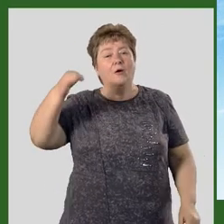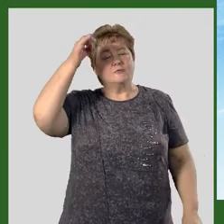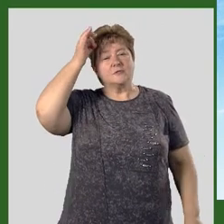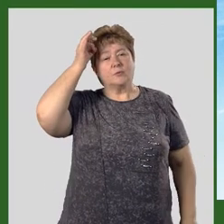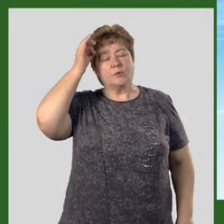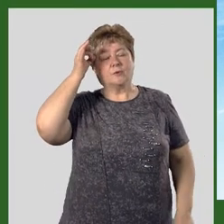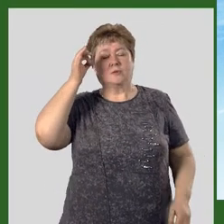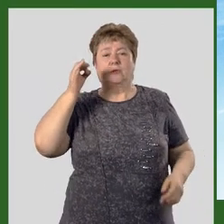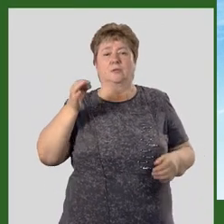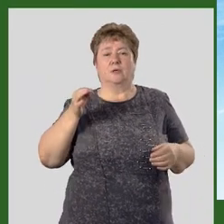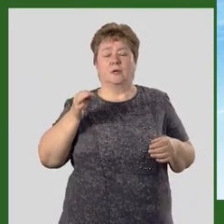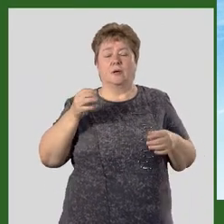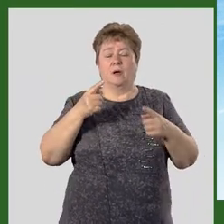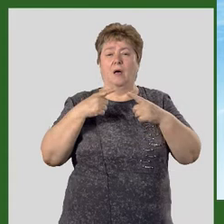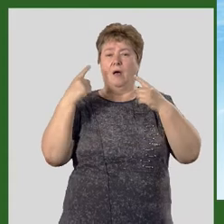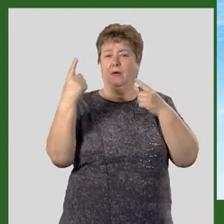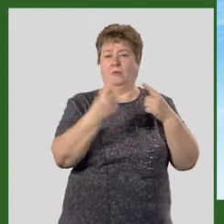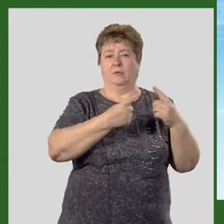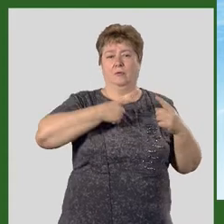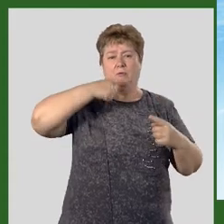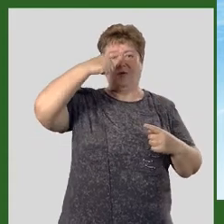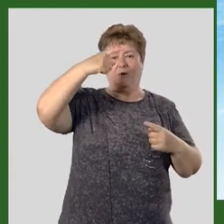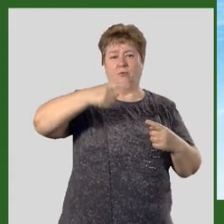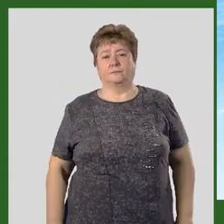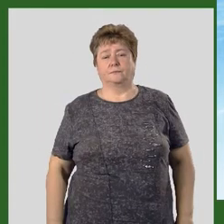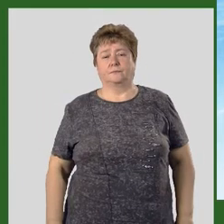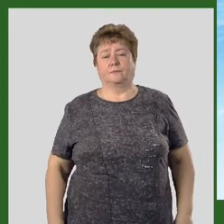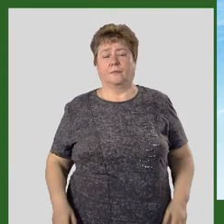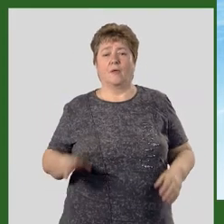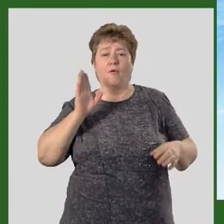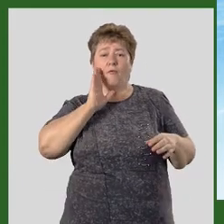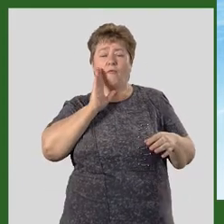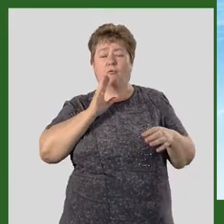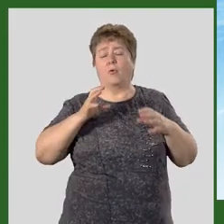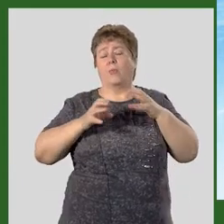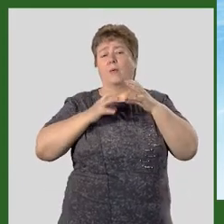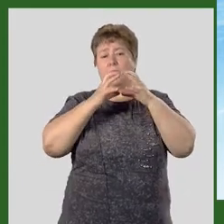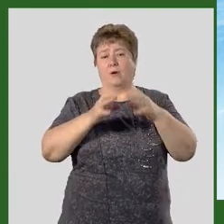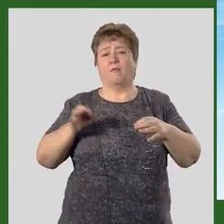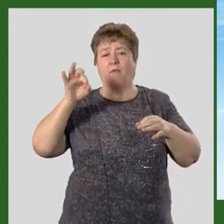Вспомните хотя бы о круговороте воды в природе. Воды